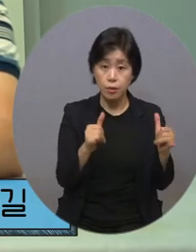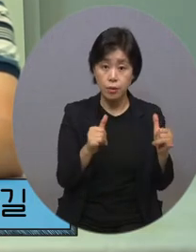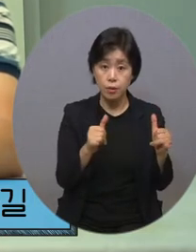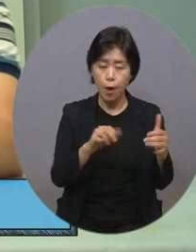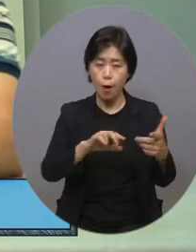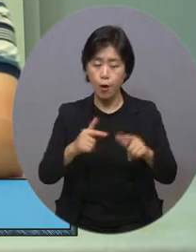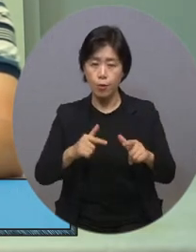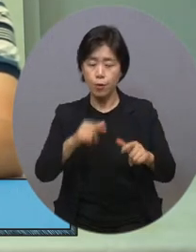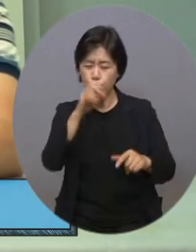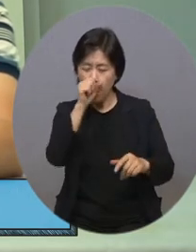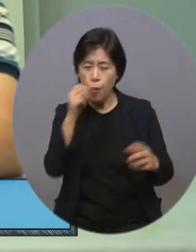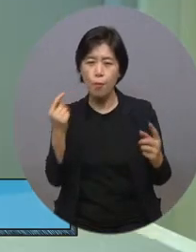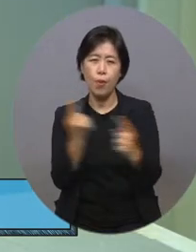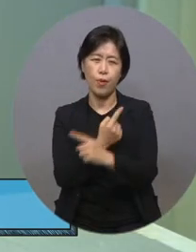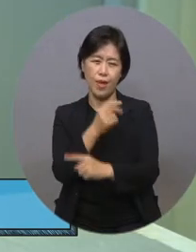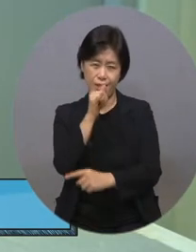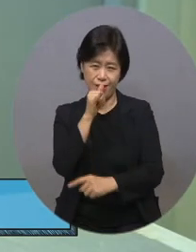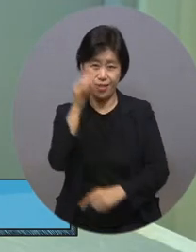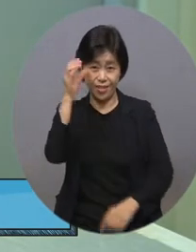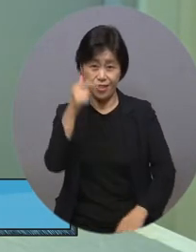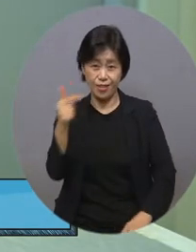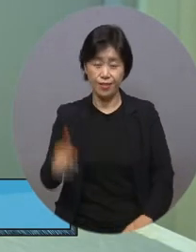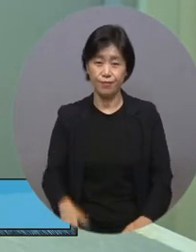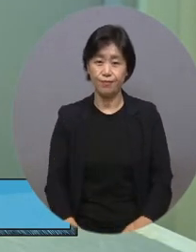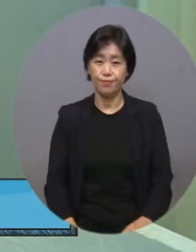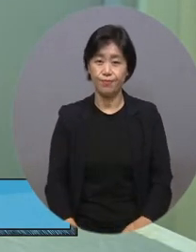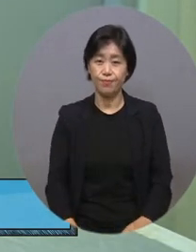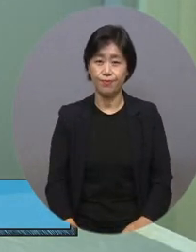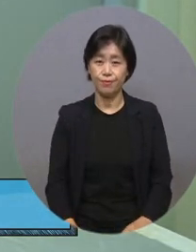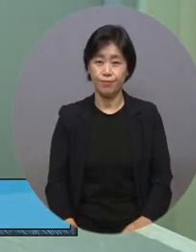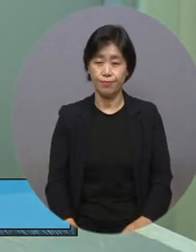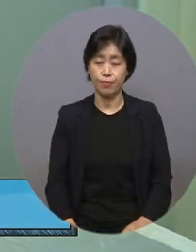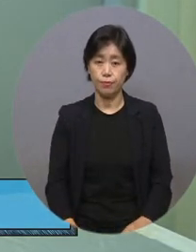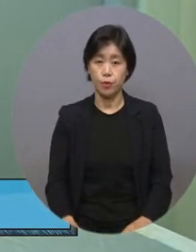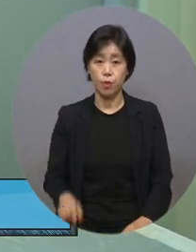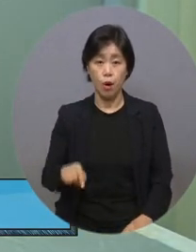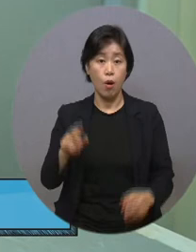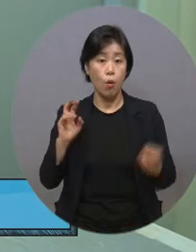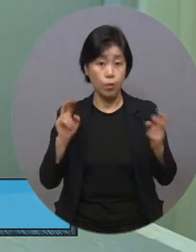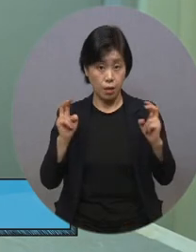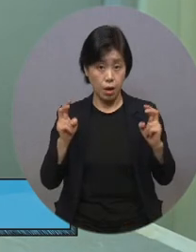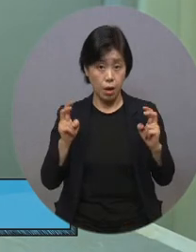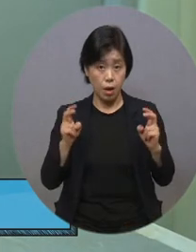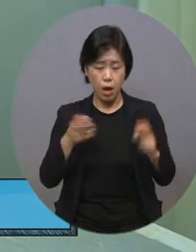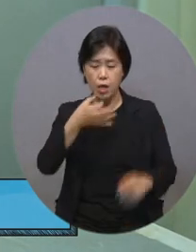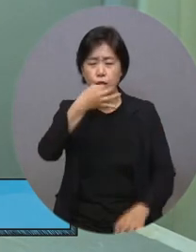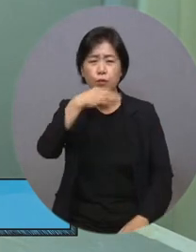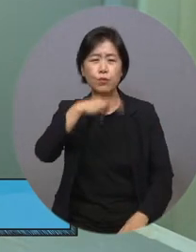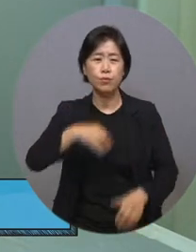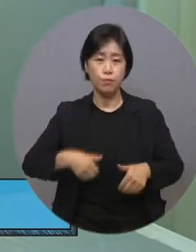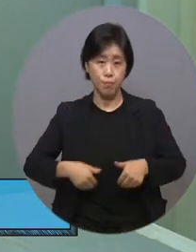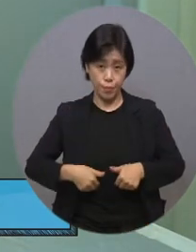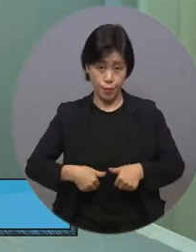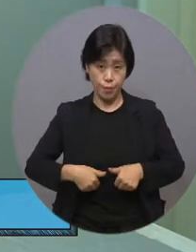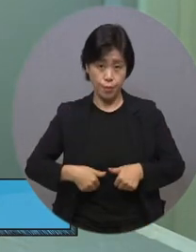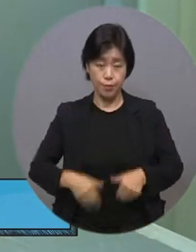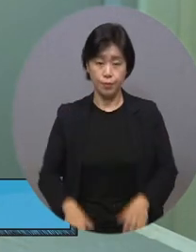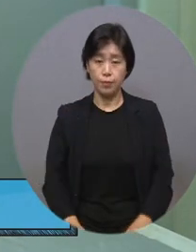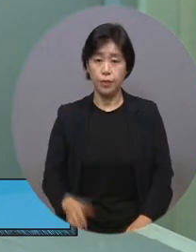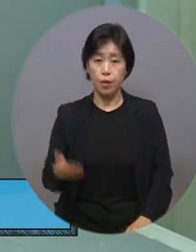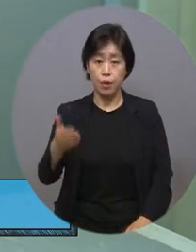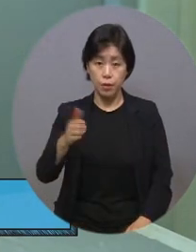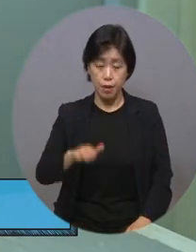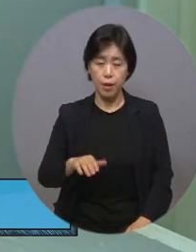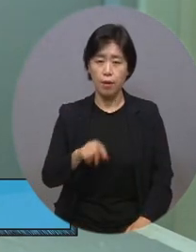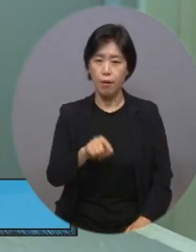변화가 일어나길 저는 기대하고 있습니다. 저희가 분명히 수익을 내는 회사입니다. 그런데 직원들이